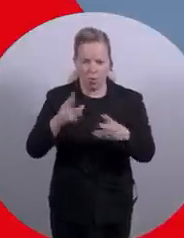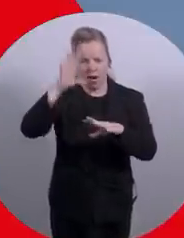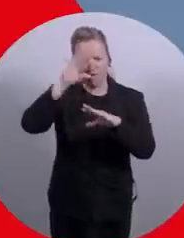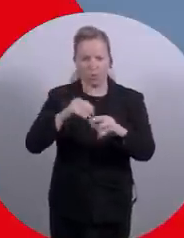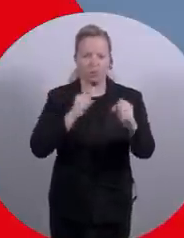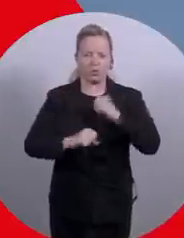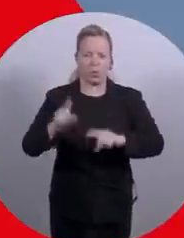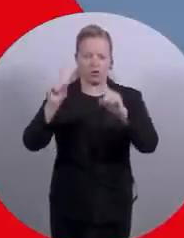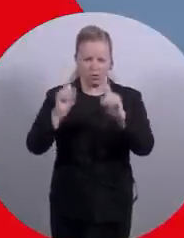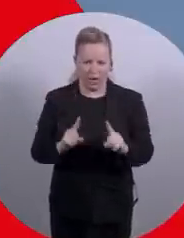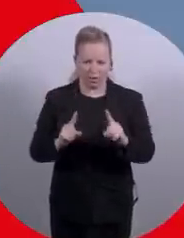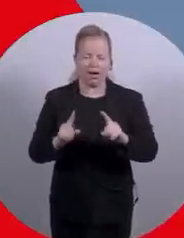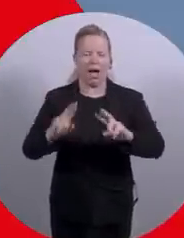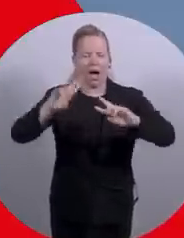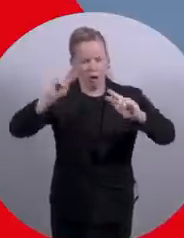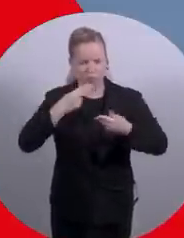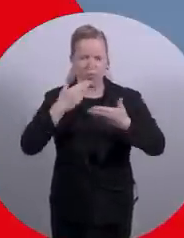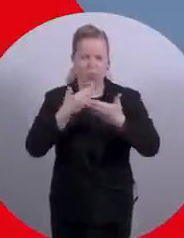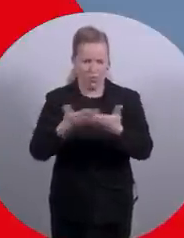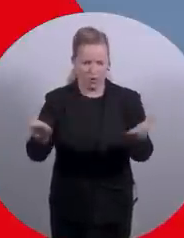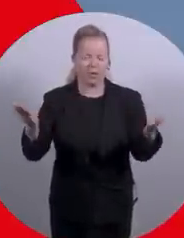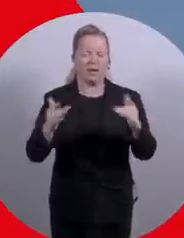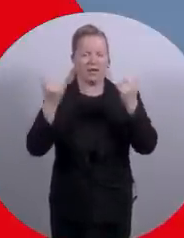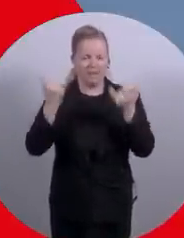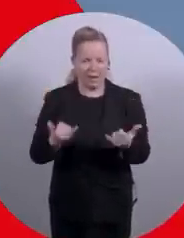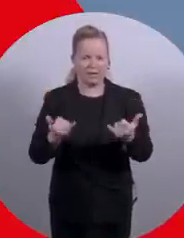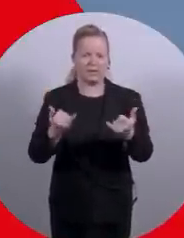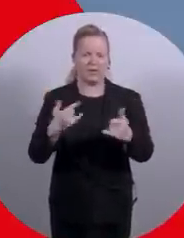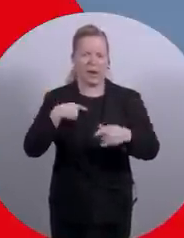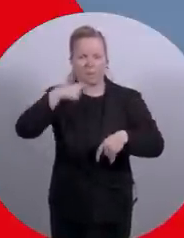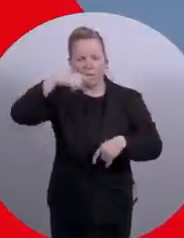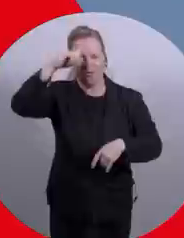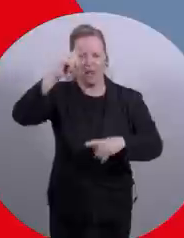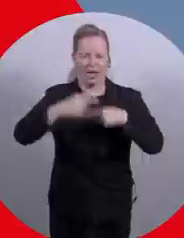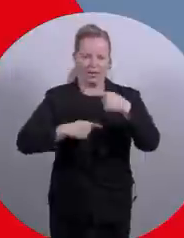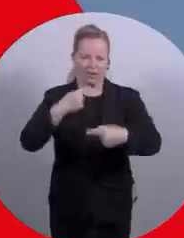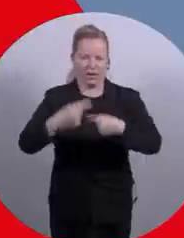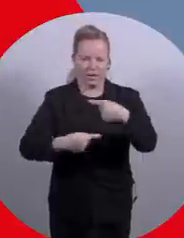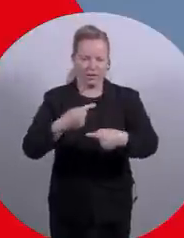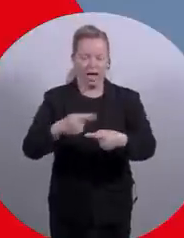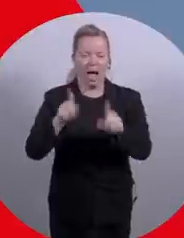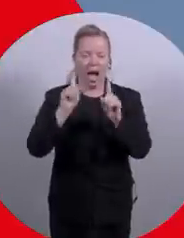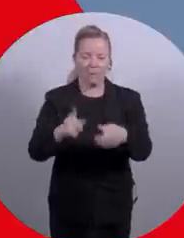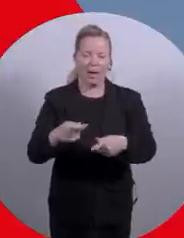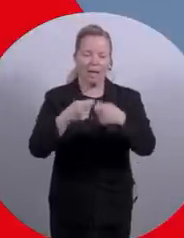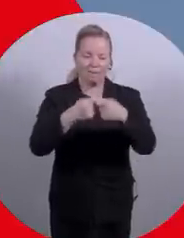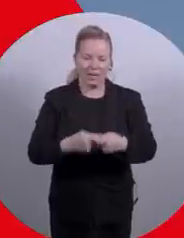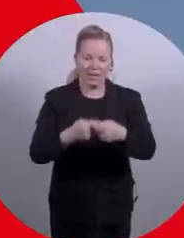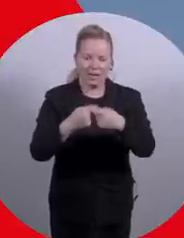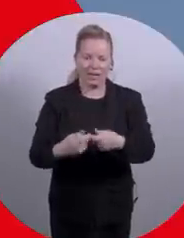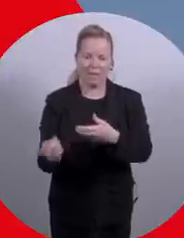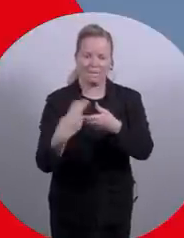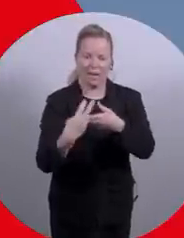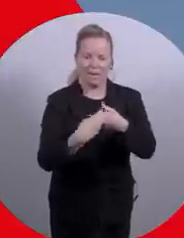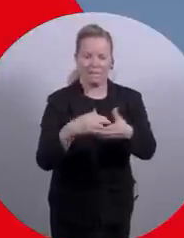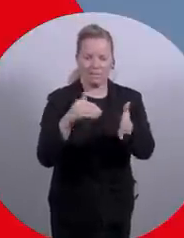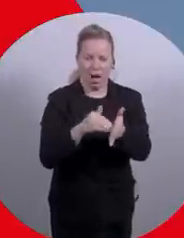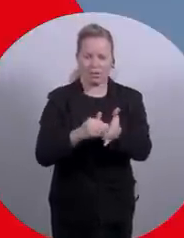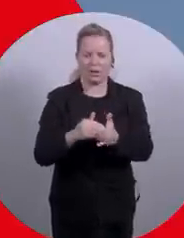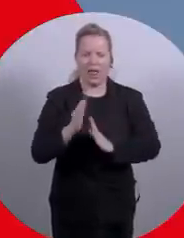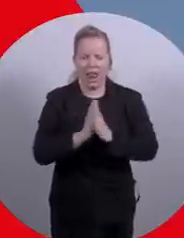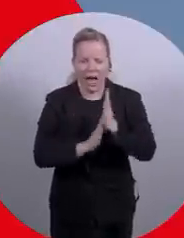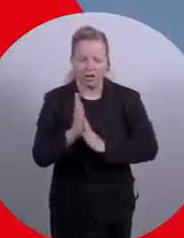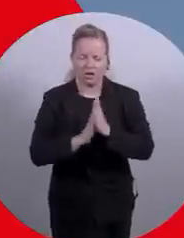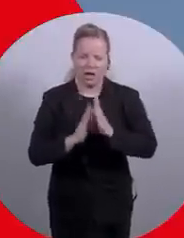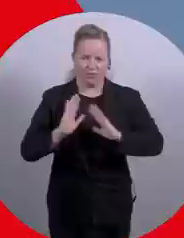hier wieder ein Profil zu entwickeln wir brauchen dafür Leidenschaft und der Einbindung der Mitglieder ich bin in den letzten Wochen ein